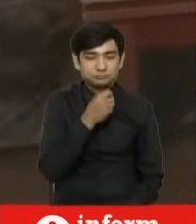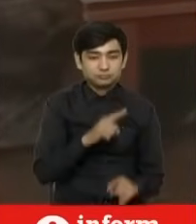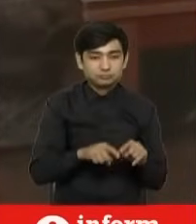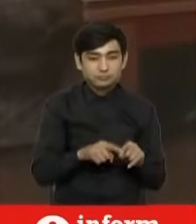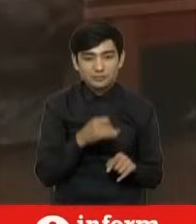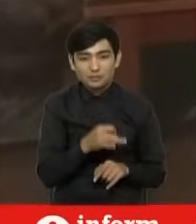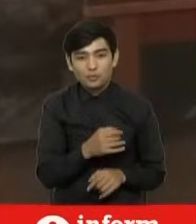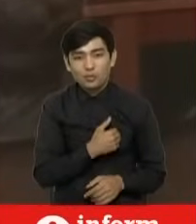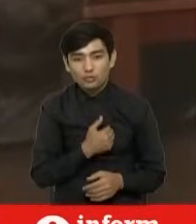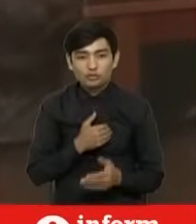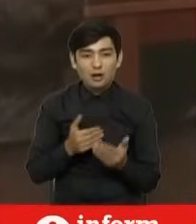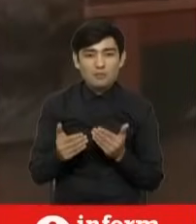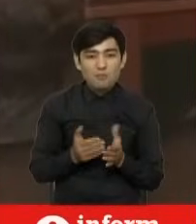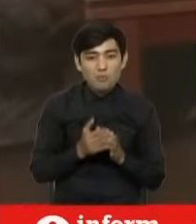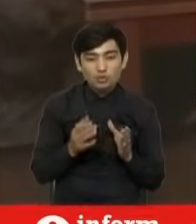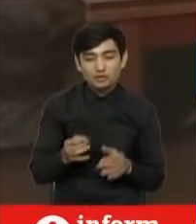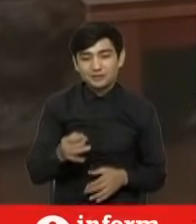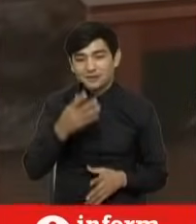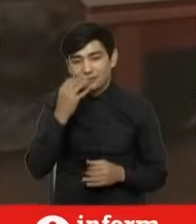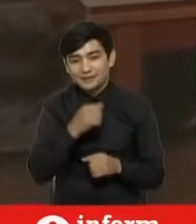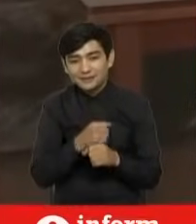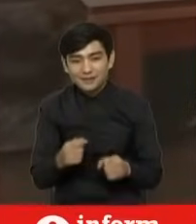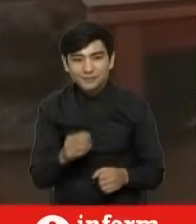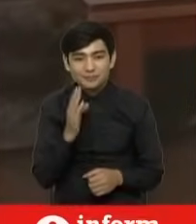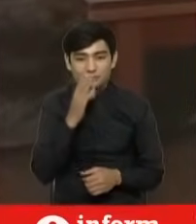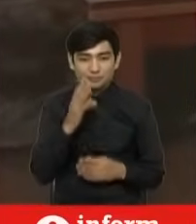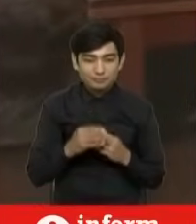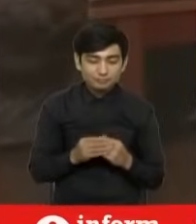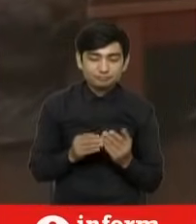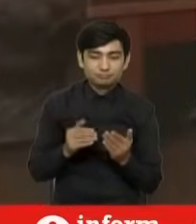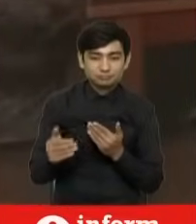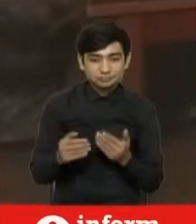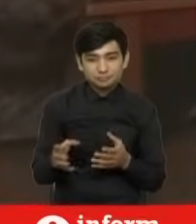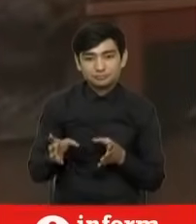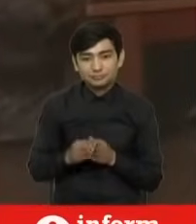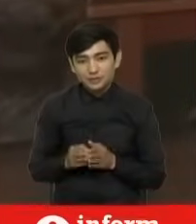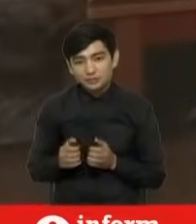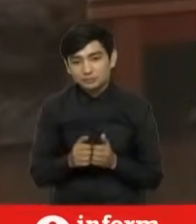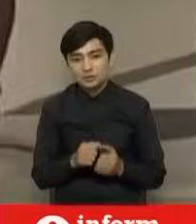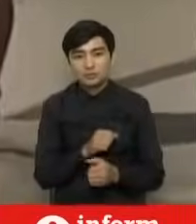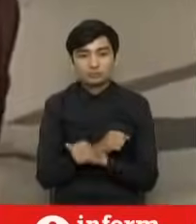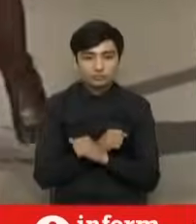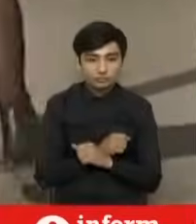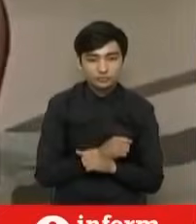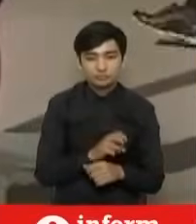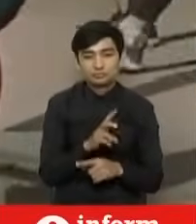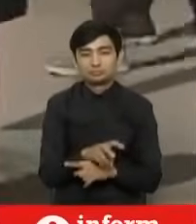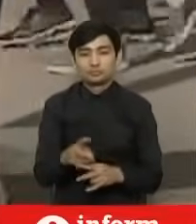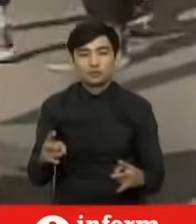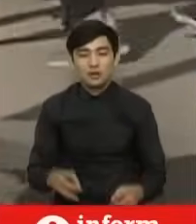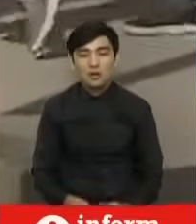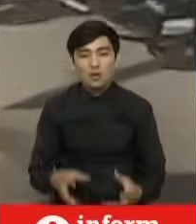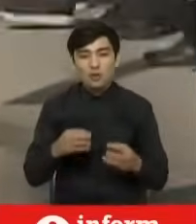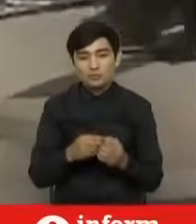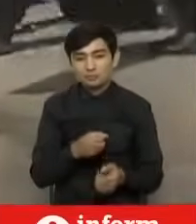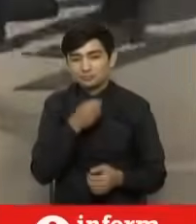в общение, и поэтому создавайте условия, отдыхайте, проводите время вместе офлайн. Ну и самое главное, в общении